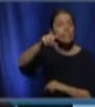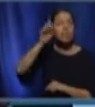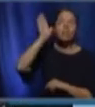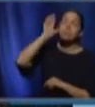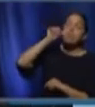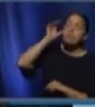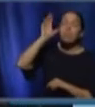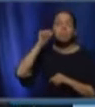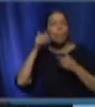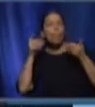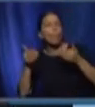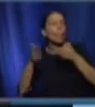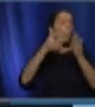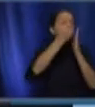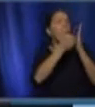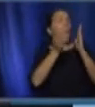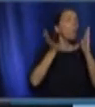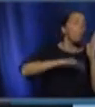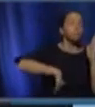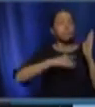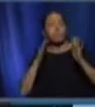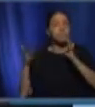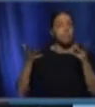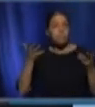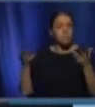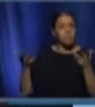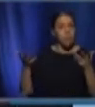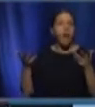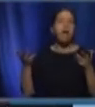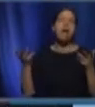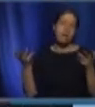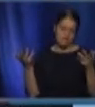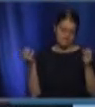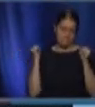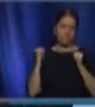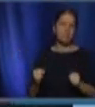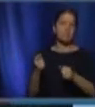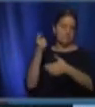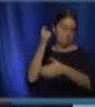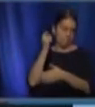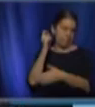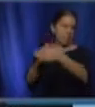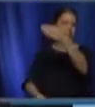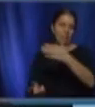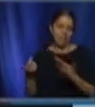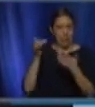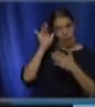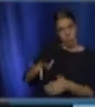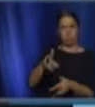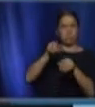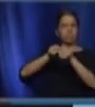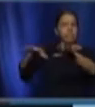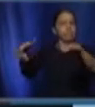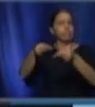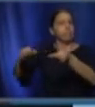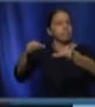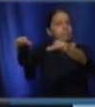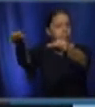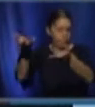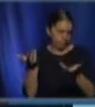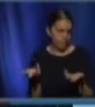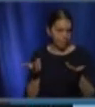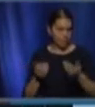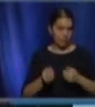trop d'éclosions dans les entreprises. La santé publique le disait la semaine dernière, presque la moitié des